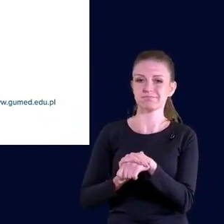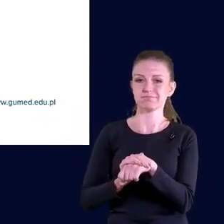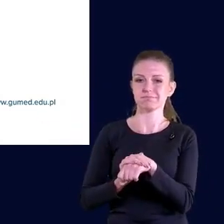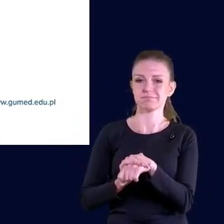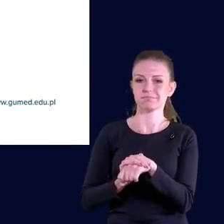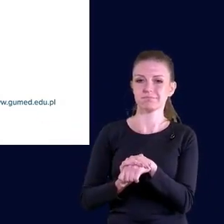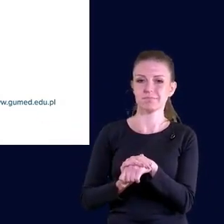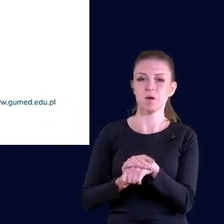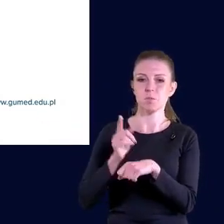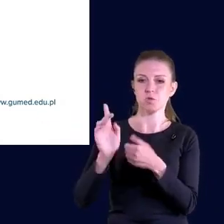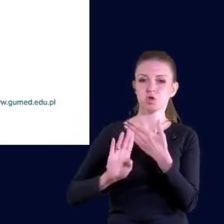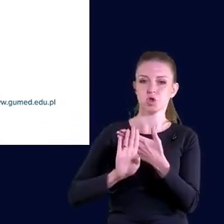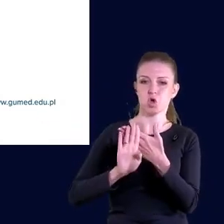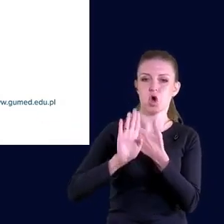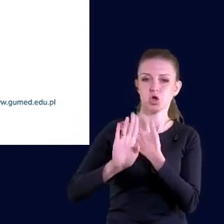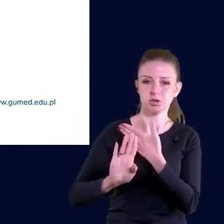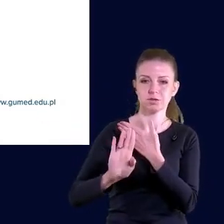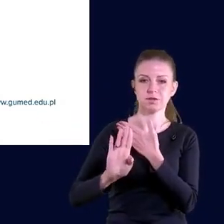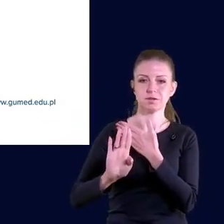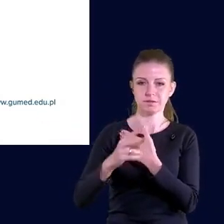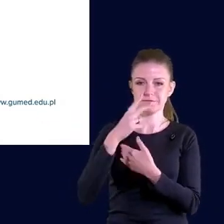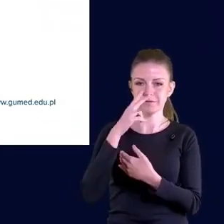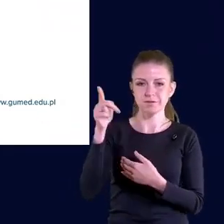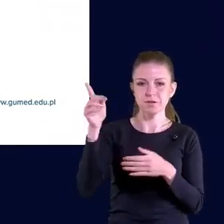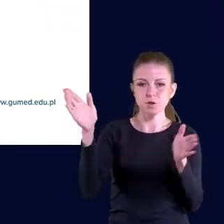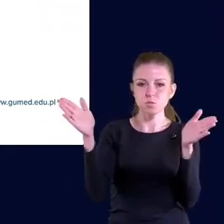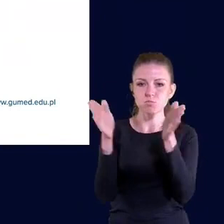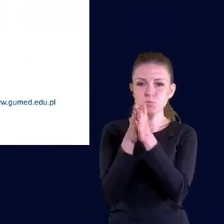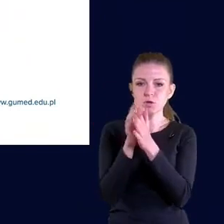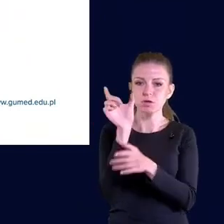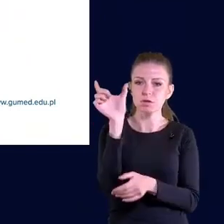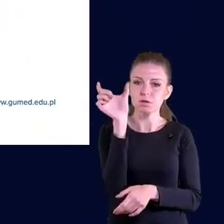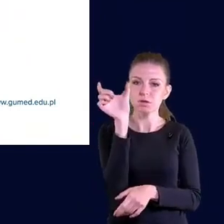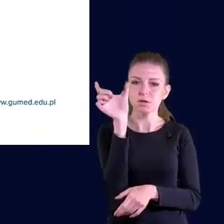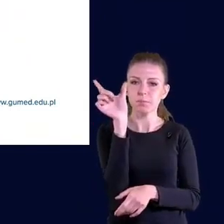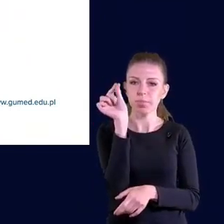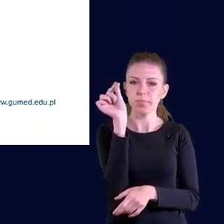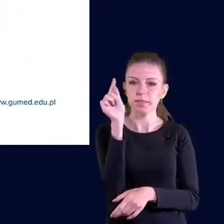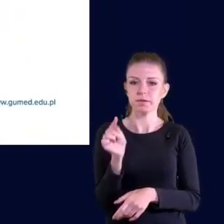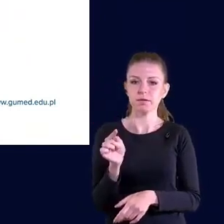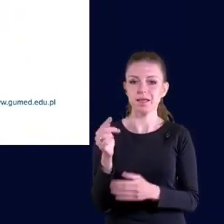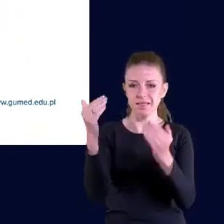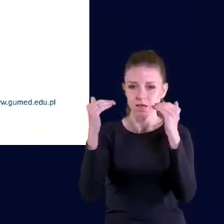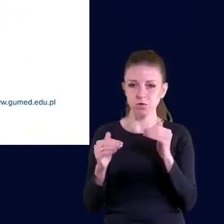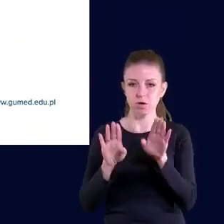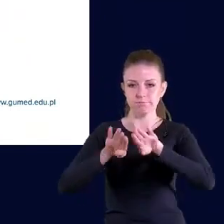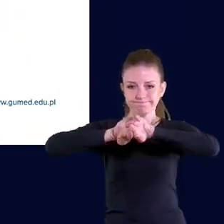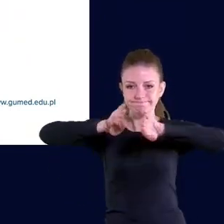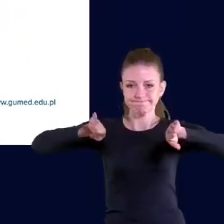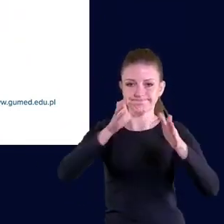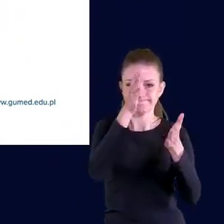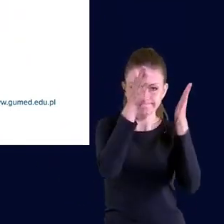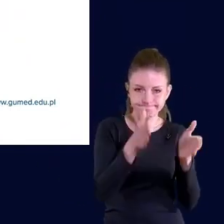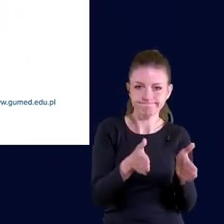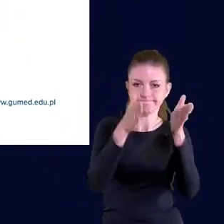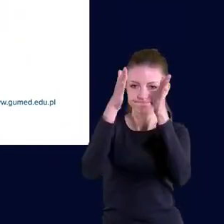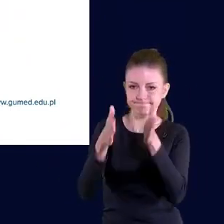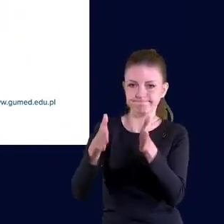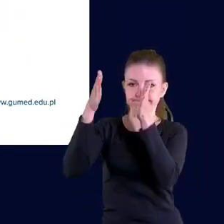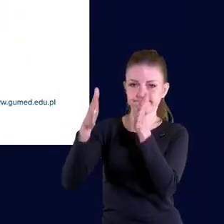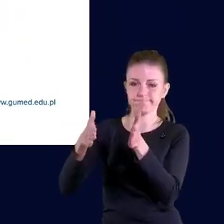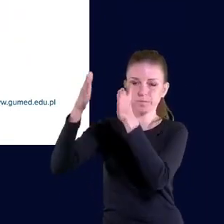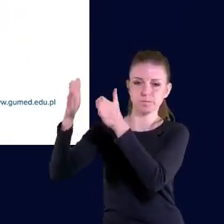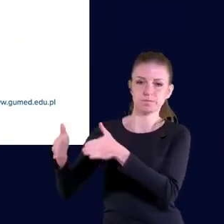gdy komórki muszą być rozdzielone według musi być podpisana więc tak właśnie jak to zostało zrobione w tabeli poniżej